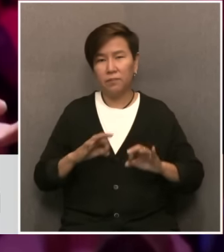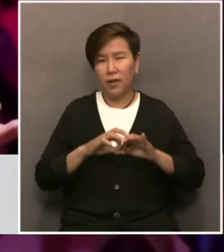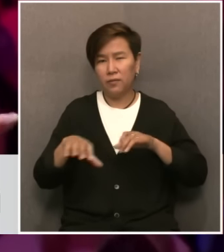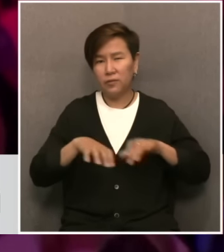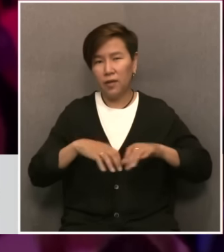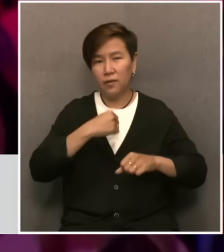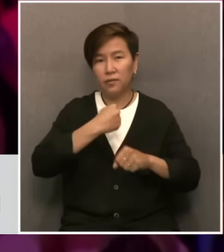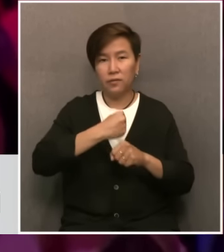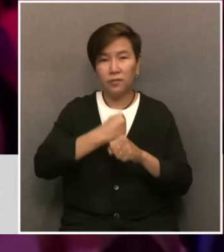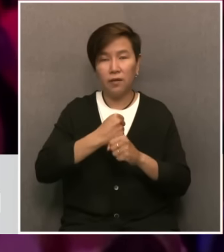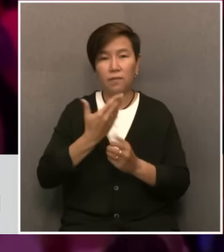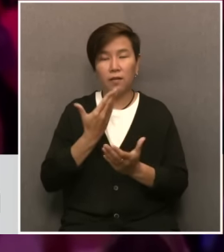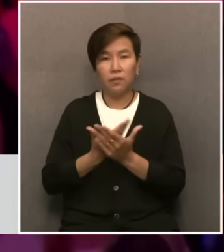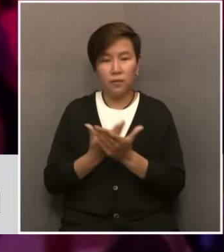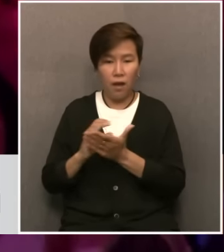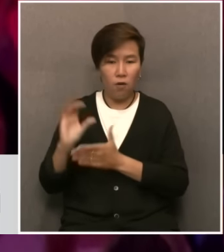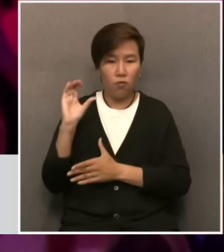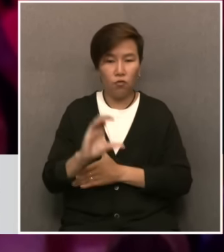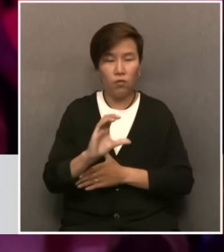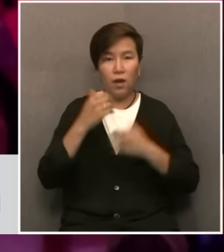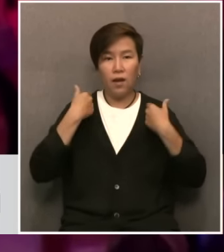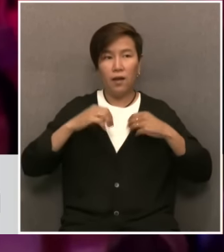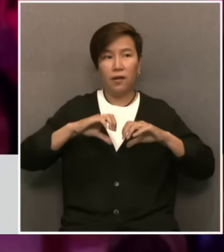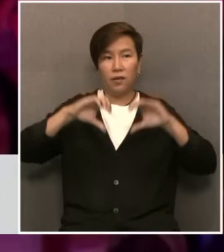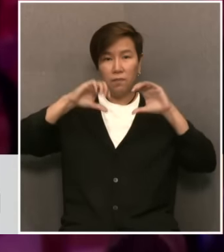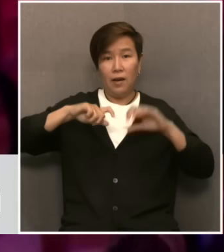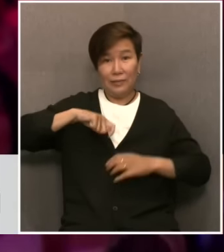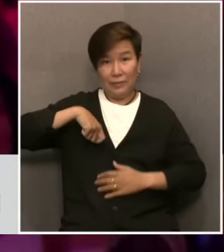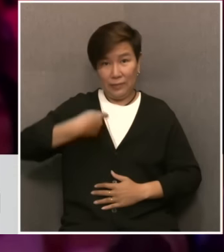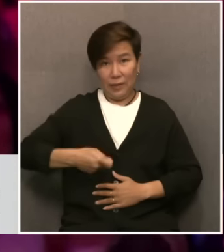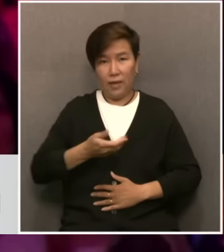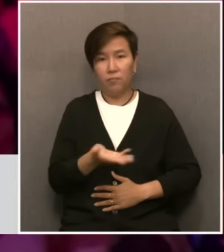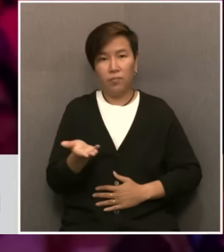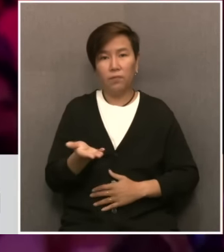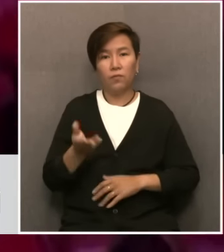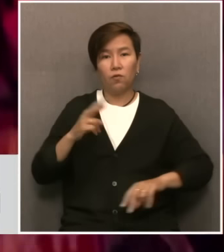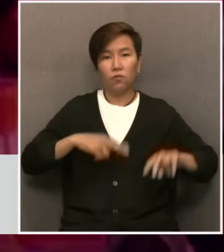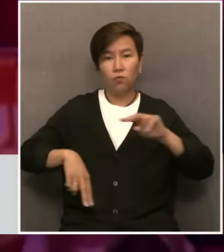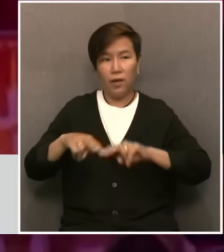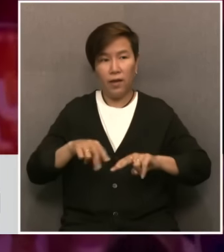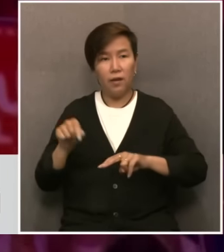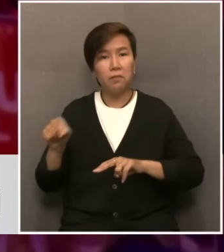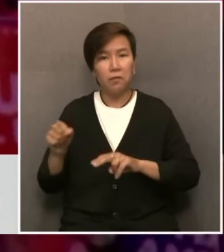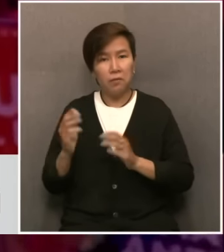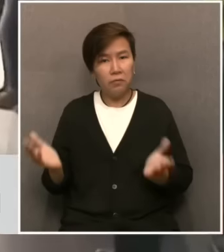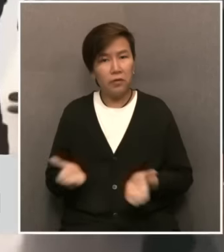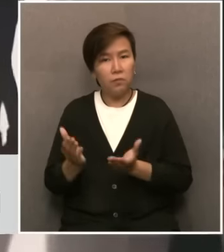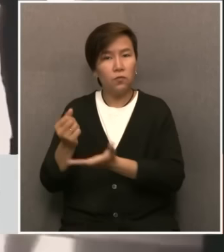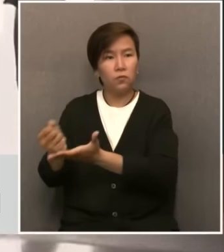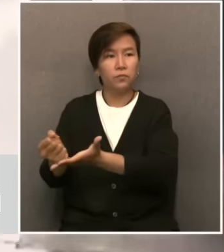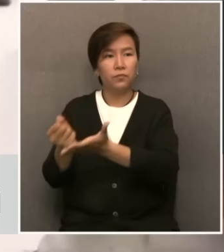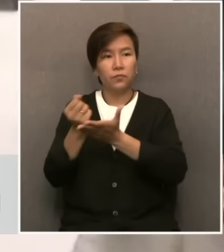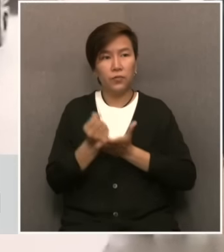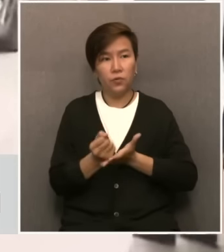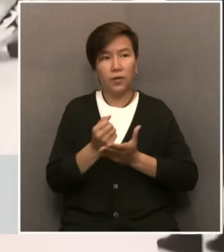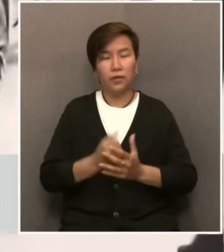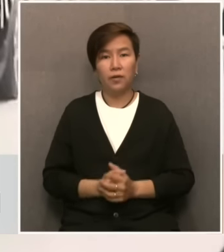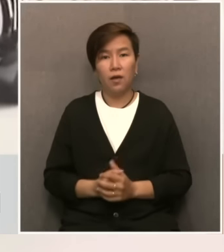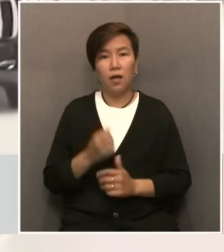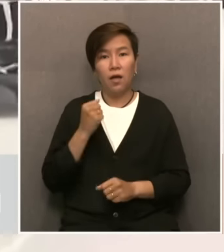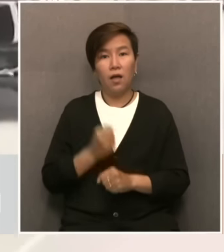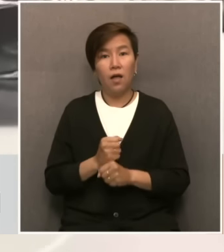กี่ยวกับการใช้จ่ายงบประมาณของรัฐบาลมัสก์เนี่ยเป็นผู้สนับสนุนคนสำคัญของทรัมป์คือมัสก์เนี่ยบริจาคเ